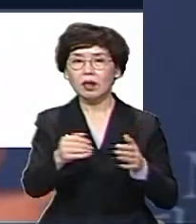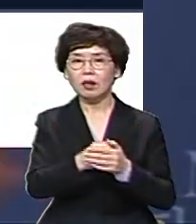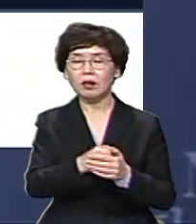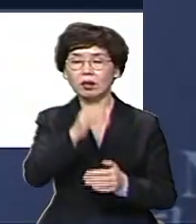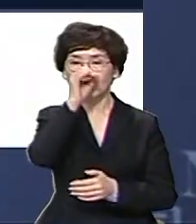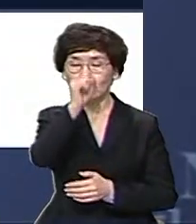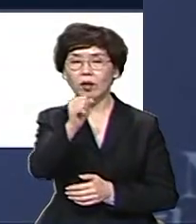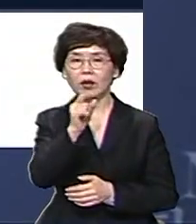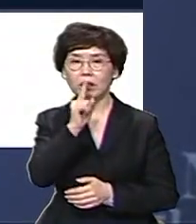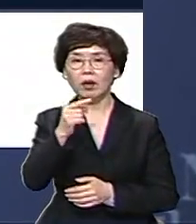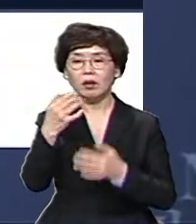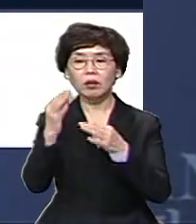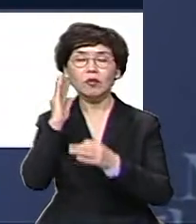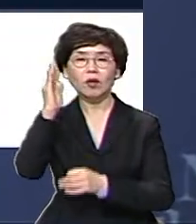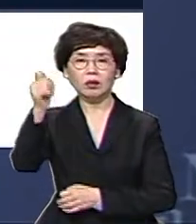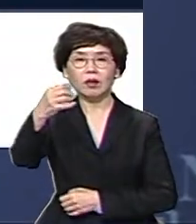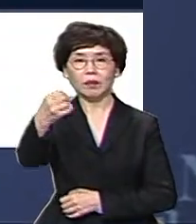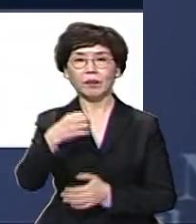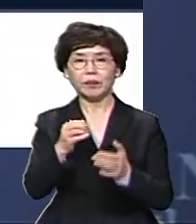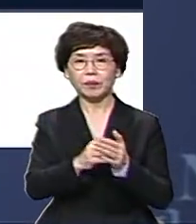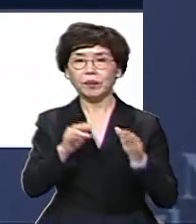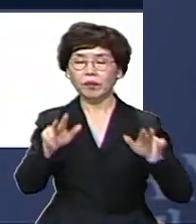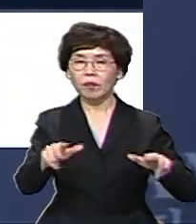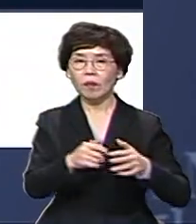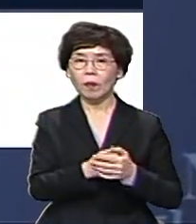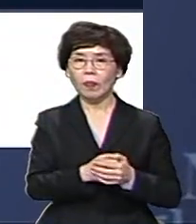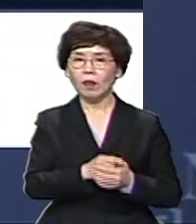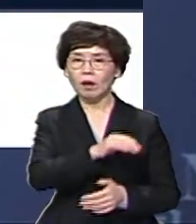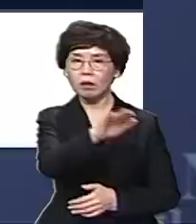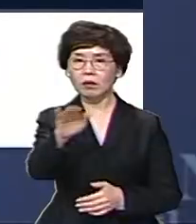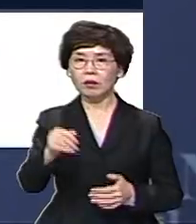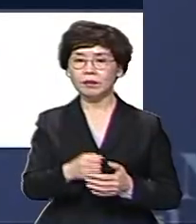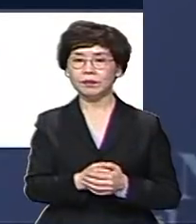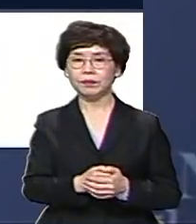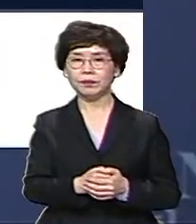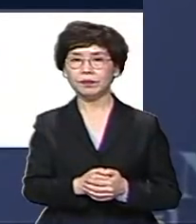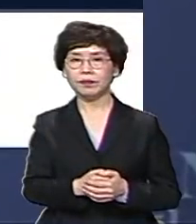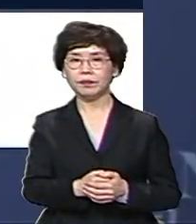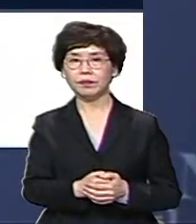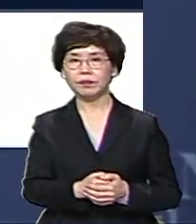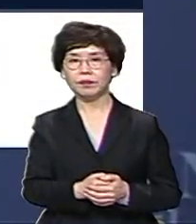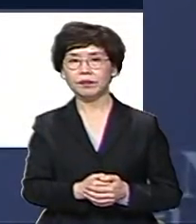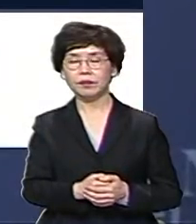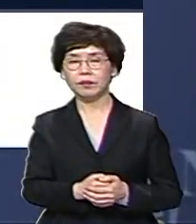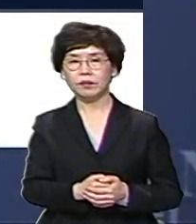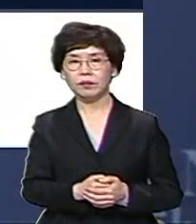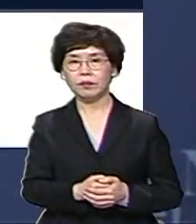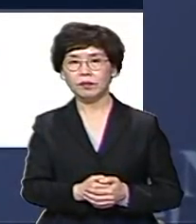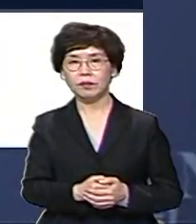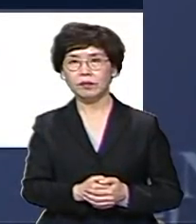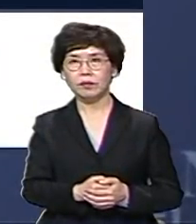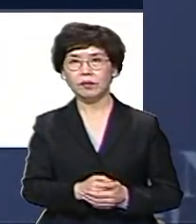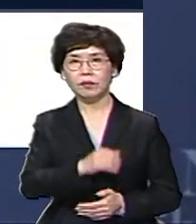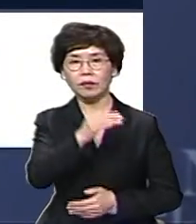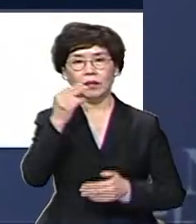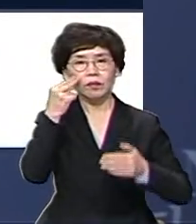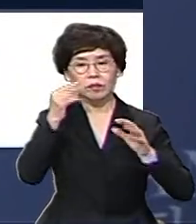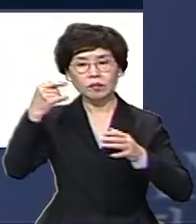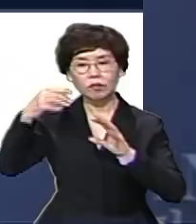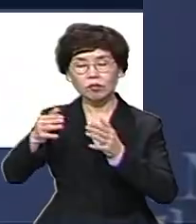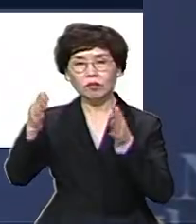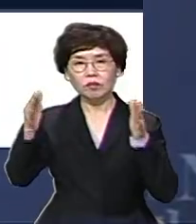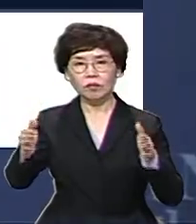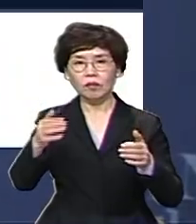주석과 서밋을 하실 때 중국과 의제를 완수하실 것입니까? 예, 중국에 대해서 많이 얘기했었습니다. 중국과 사이가 좋다라고 하는